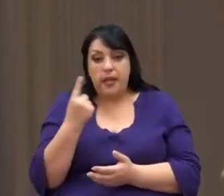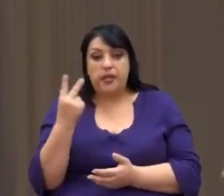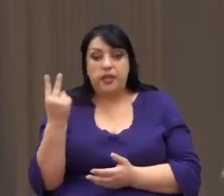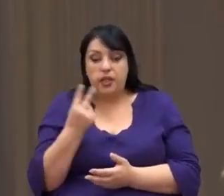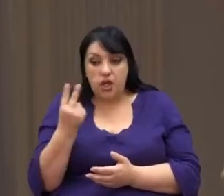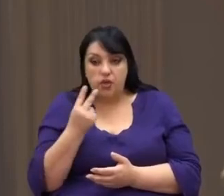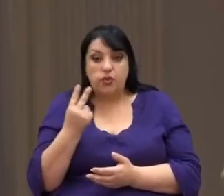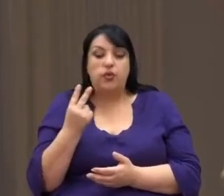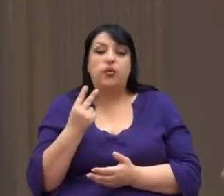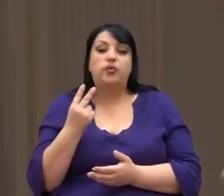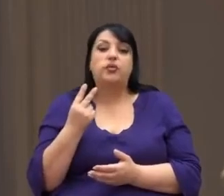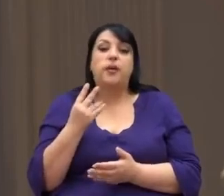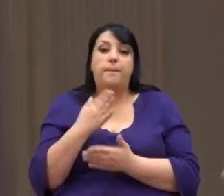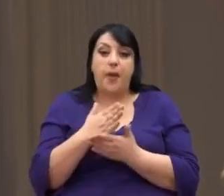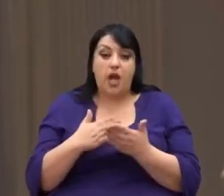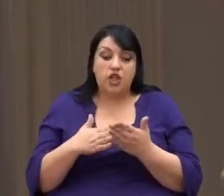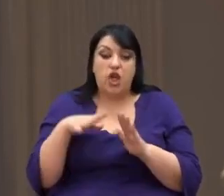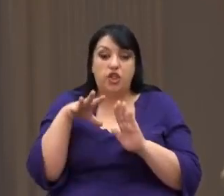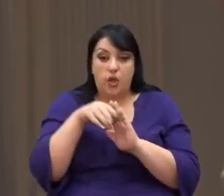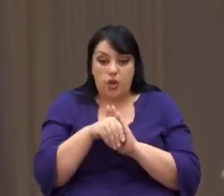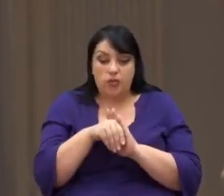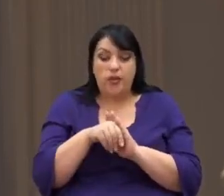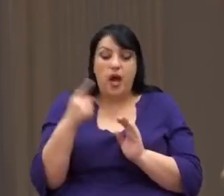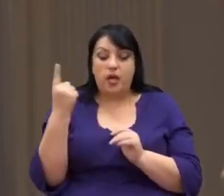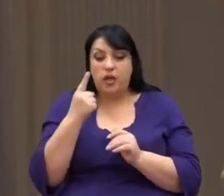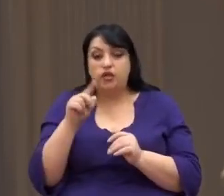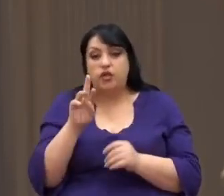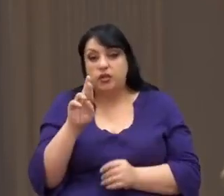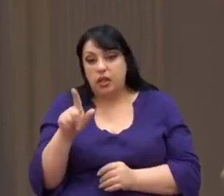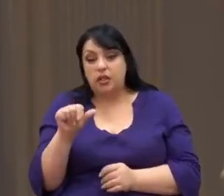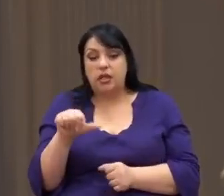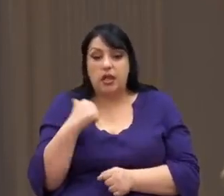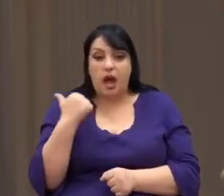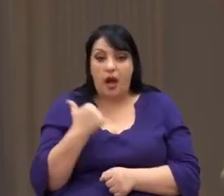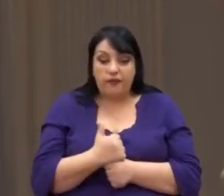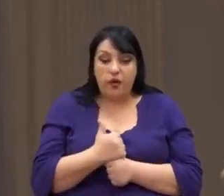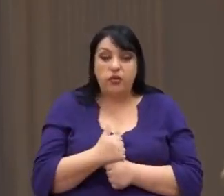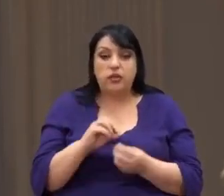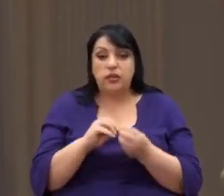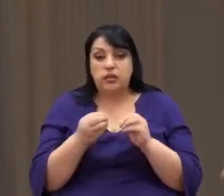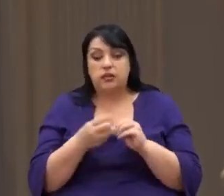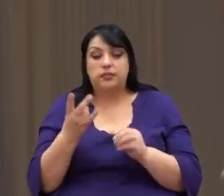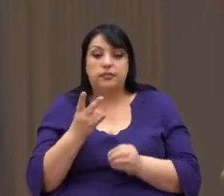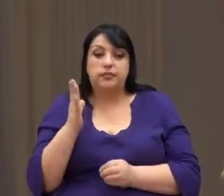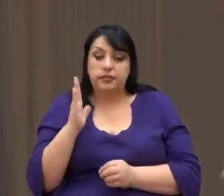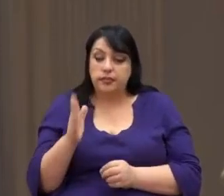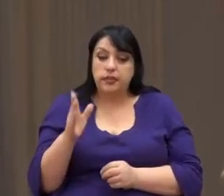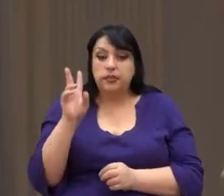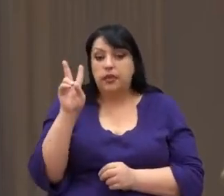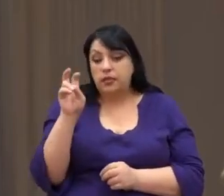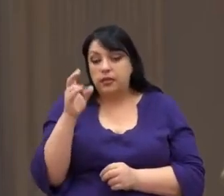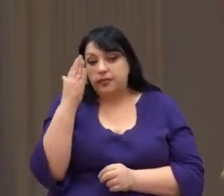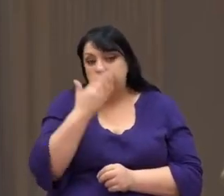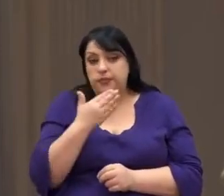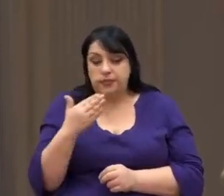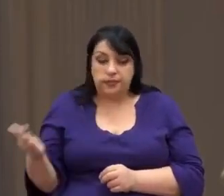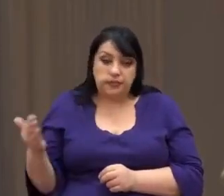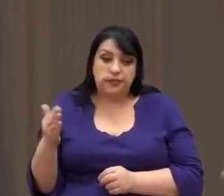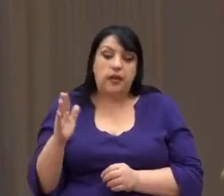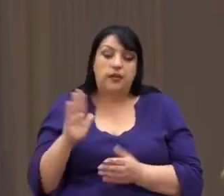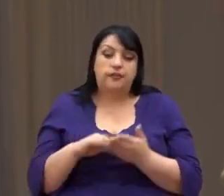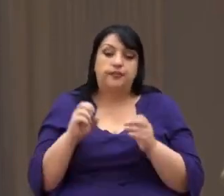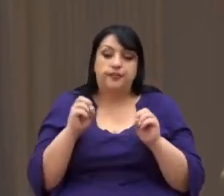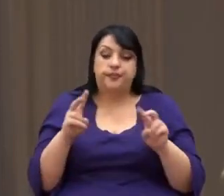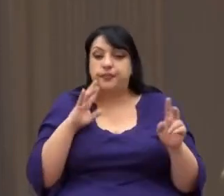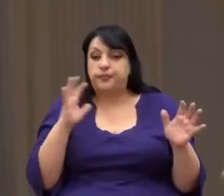նշվում է։ Առաջիկա տարիներին կառավարության գլխավոր խնդիրը պետք է լինեն Լեռնային Ղարաբաղի ժողովրդի անվտանգության